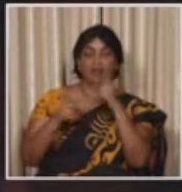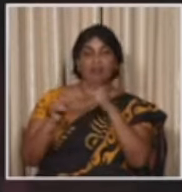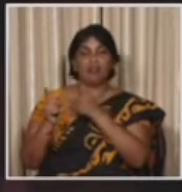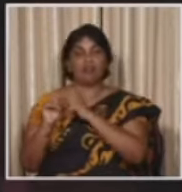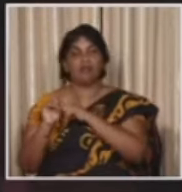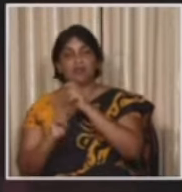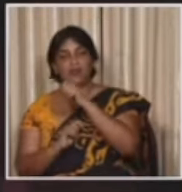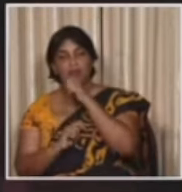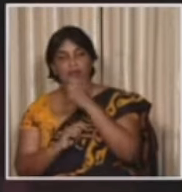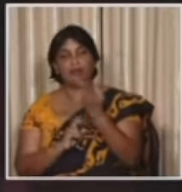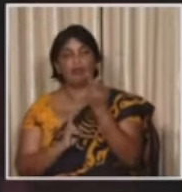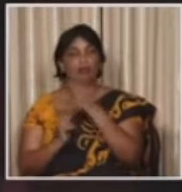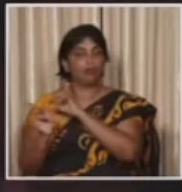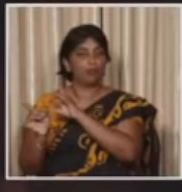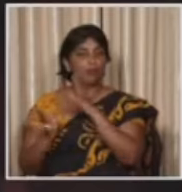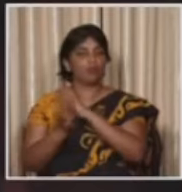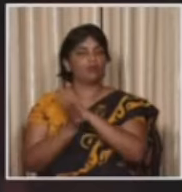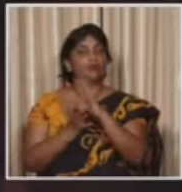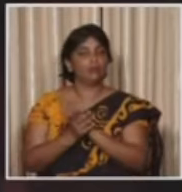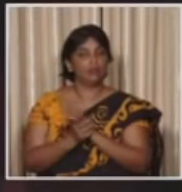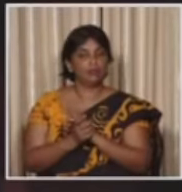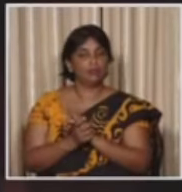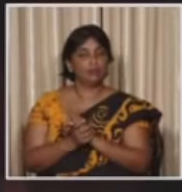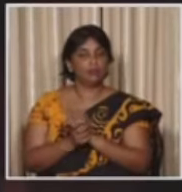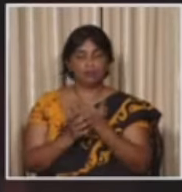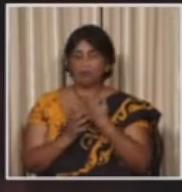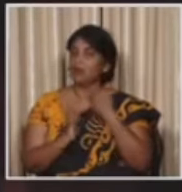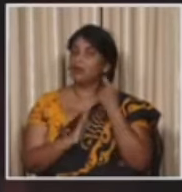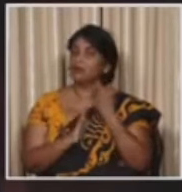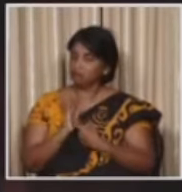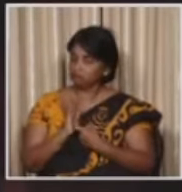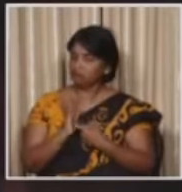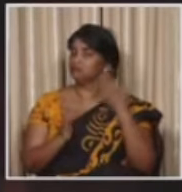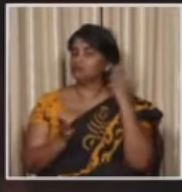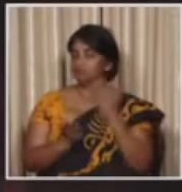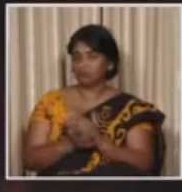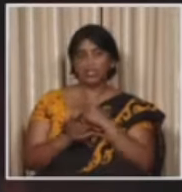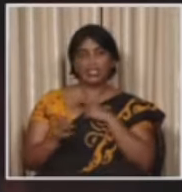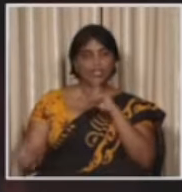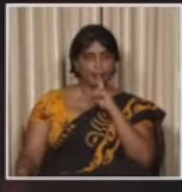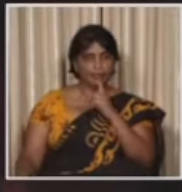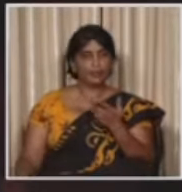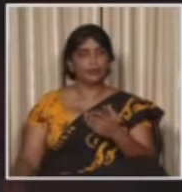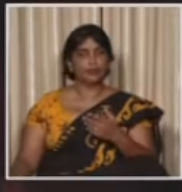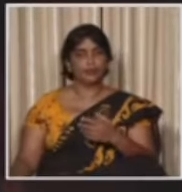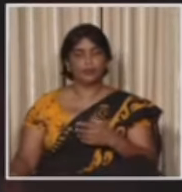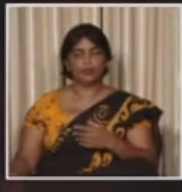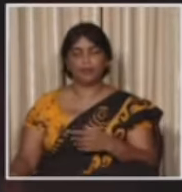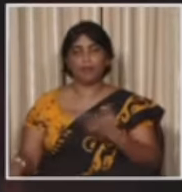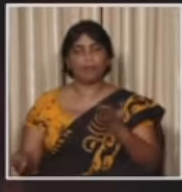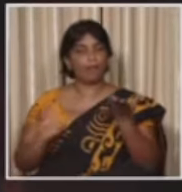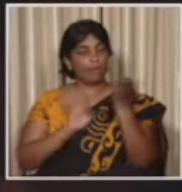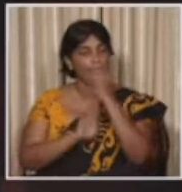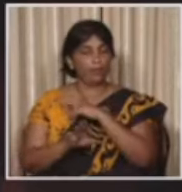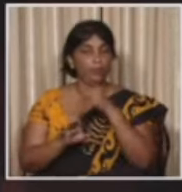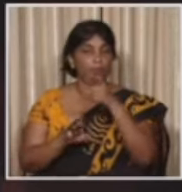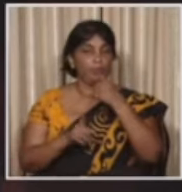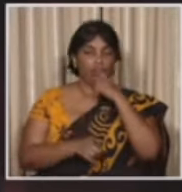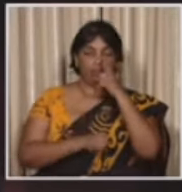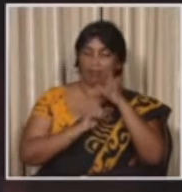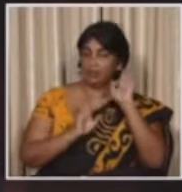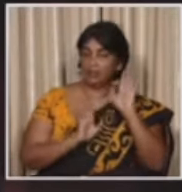සහනයක් ලැබෙනවා. මේ ඔබතුමා කිව්වේ අපි පරාටේ නීතිය අත්හිටවන්නේ කියනවා. එදා දවසේ ඔබතුමා එහෙම